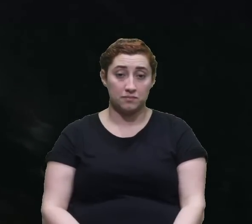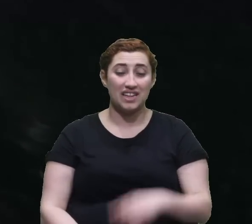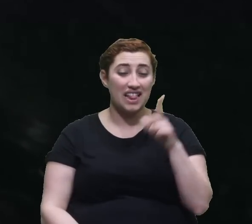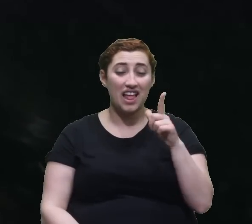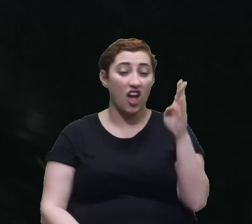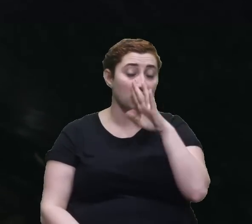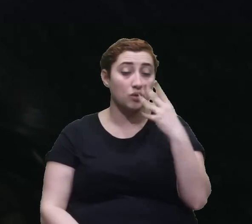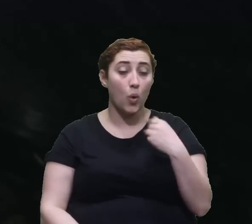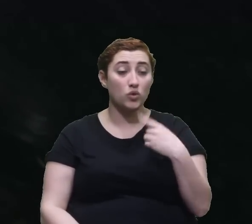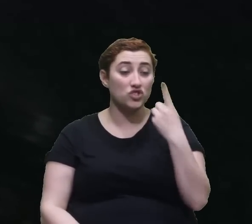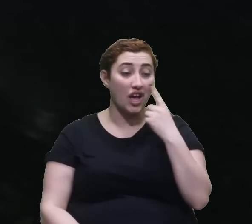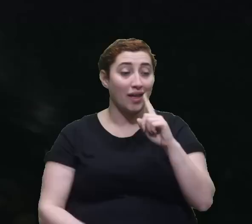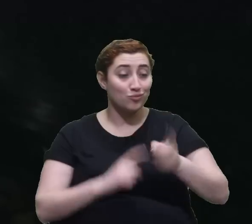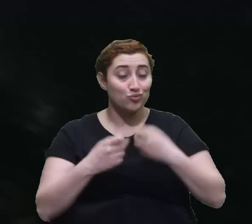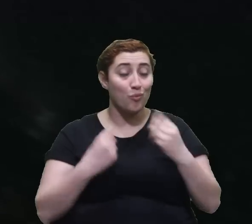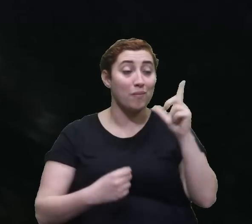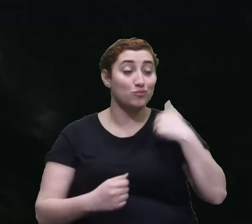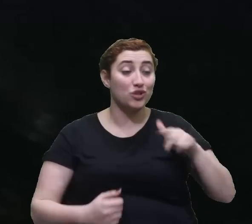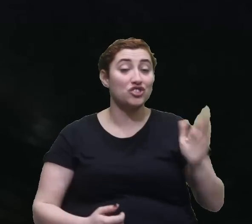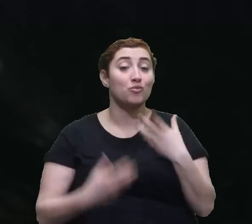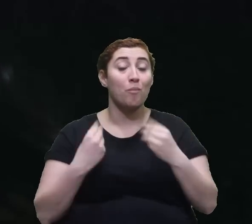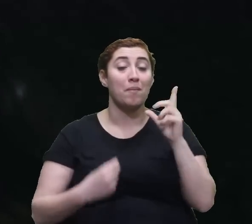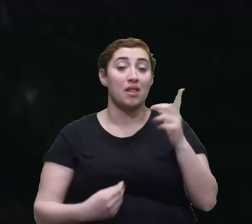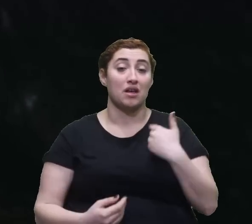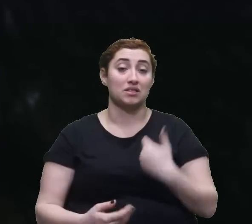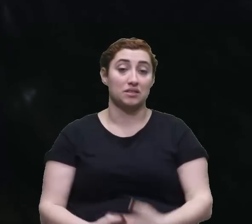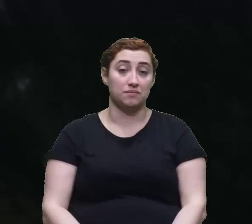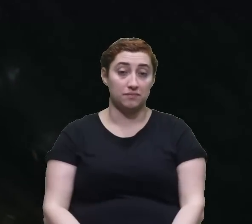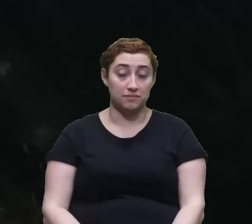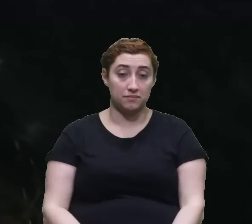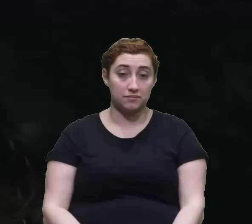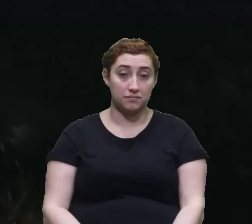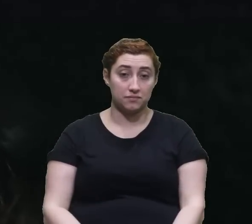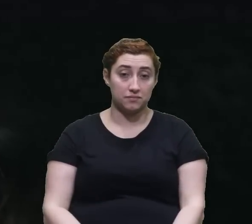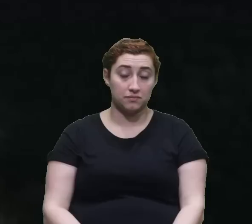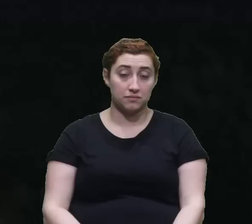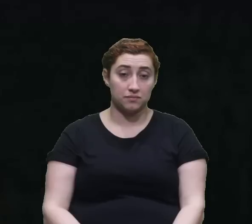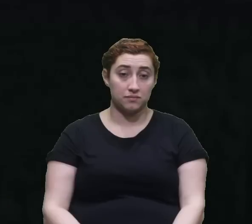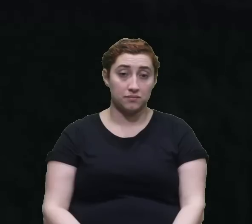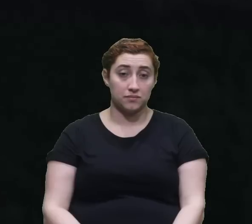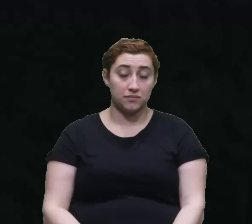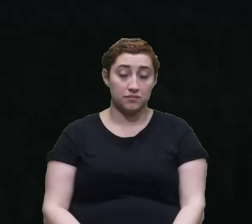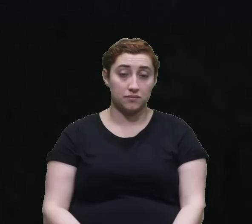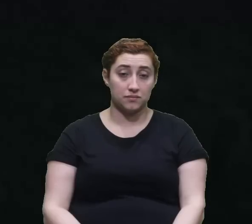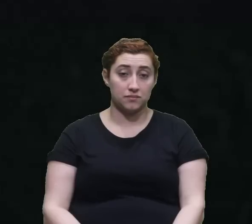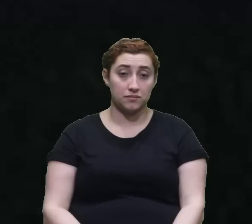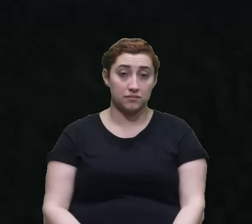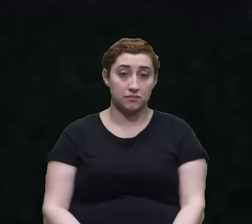Leyla'nın muhbir olduğunu ispat etmem lazım. Buradan çıkmam lazım. Mavi gözleri yaşla doldu. Dudakları